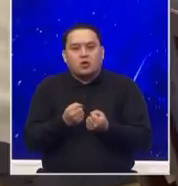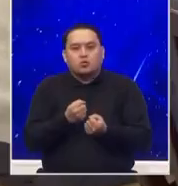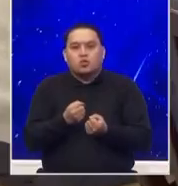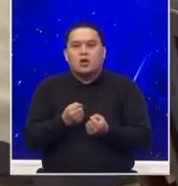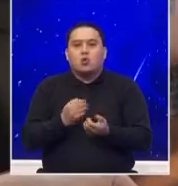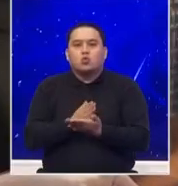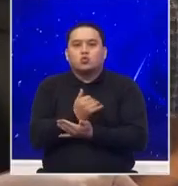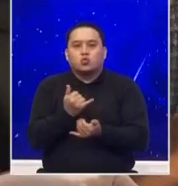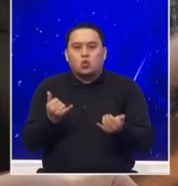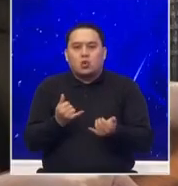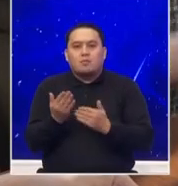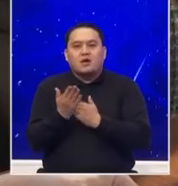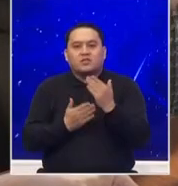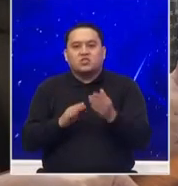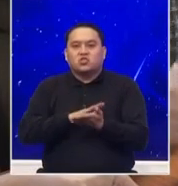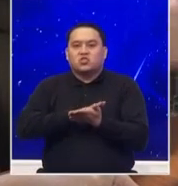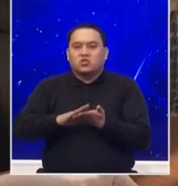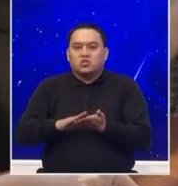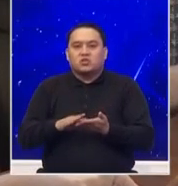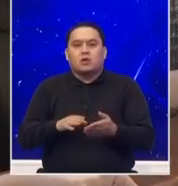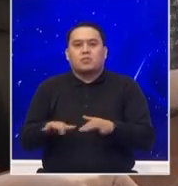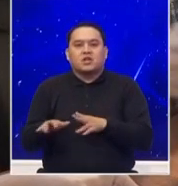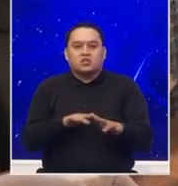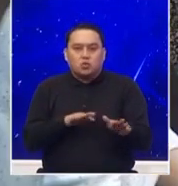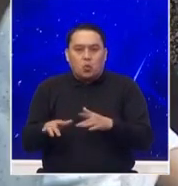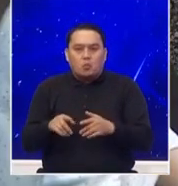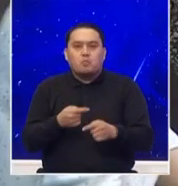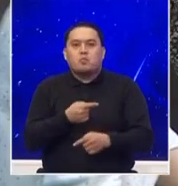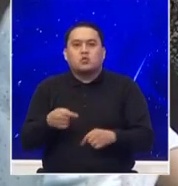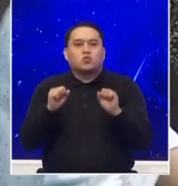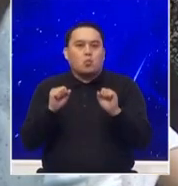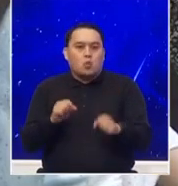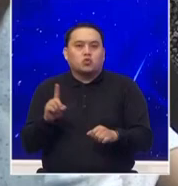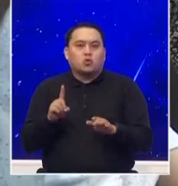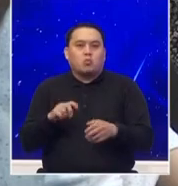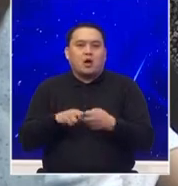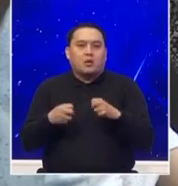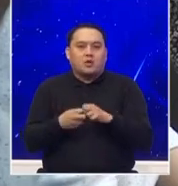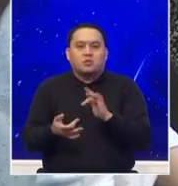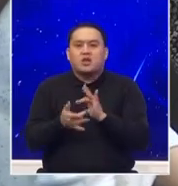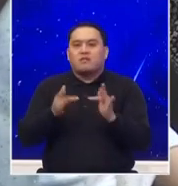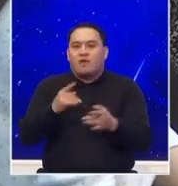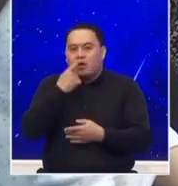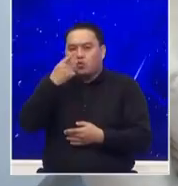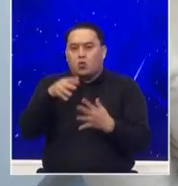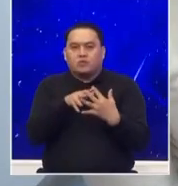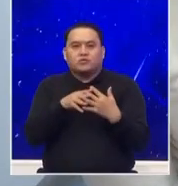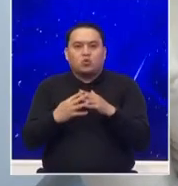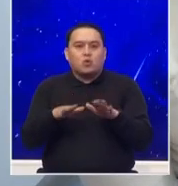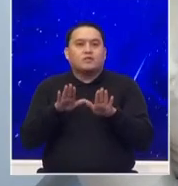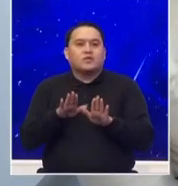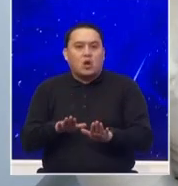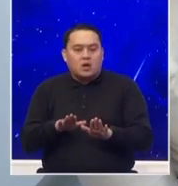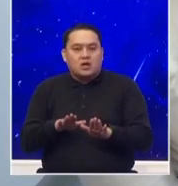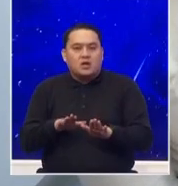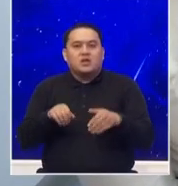инструментов и услуг, что повысит прозрачность и доступность процедур. К минусам можно отнести лишь проблему с интернетом в отдаленных сельских округах.